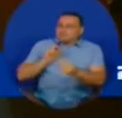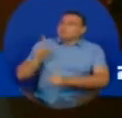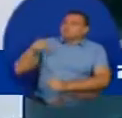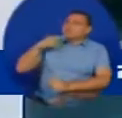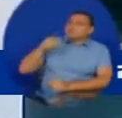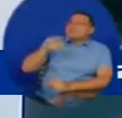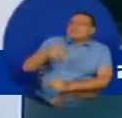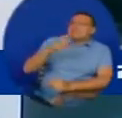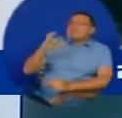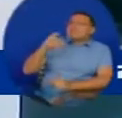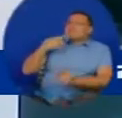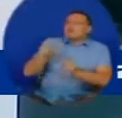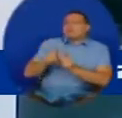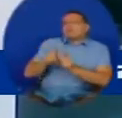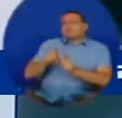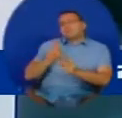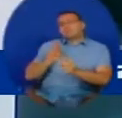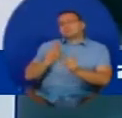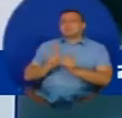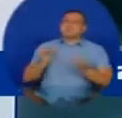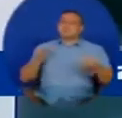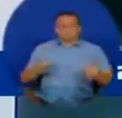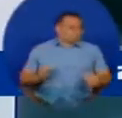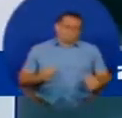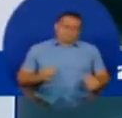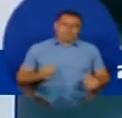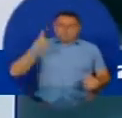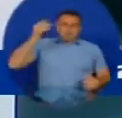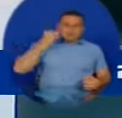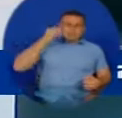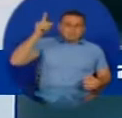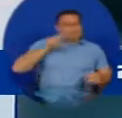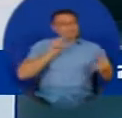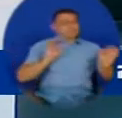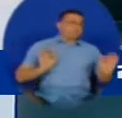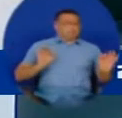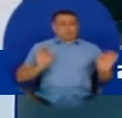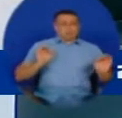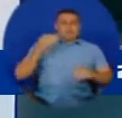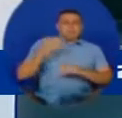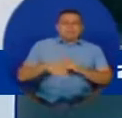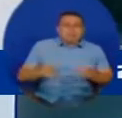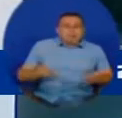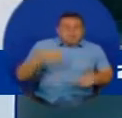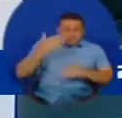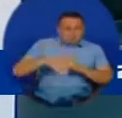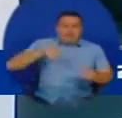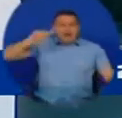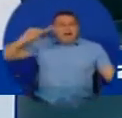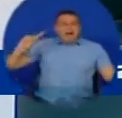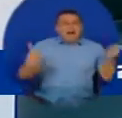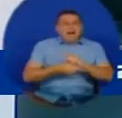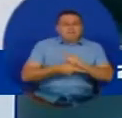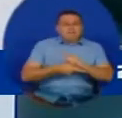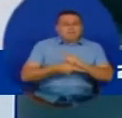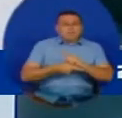לא PC, פוליטיקלי קורקט, אנחנו רואים בסוף מה קרה בארצות הברית שעשו את הפוליטיקלי קורקט. בסוף הריאקציה ההפוכה היא כל כך בהלם